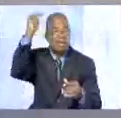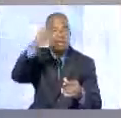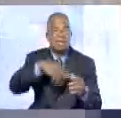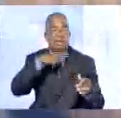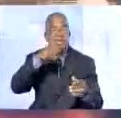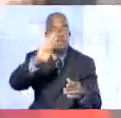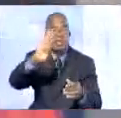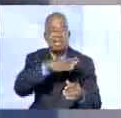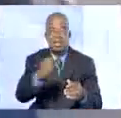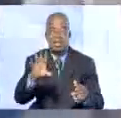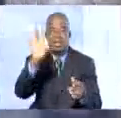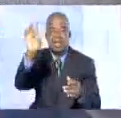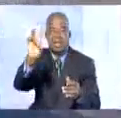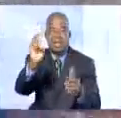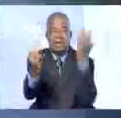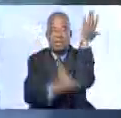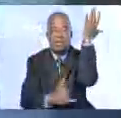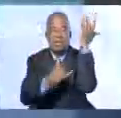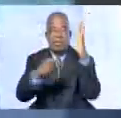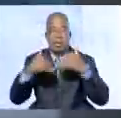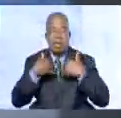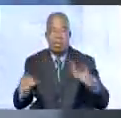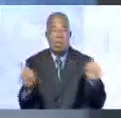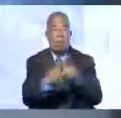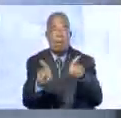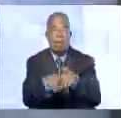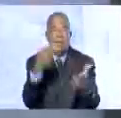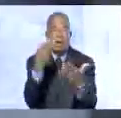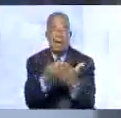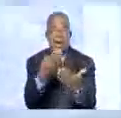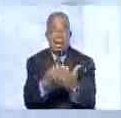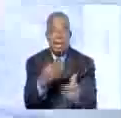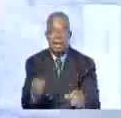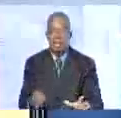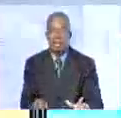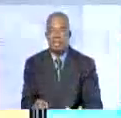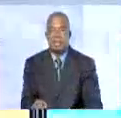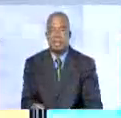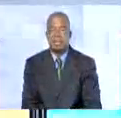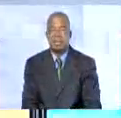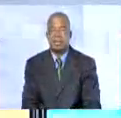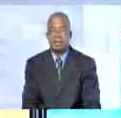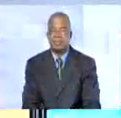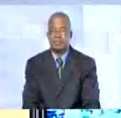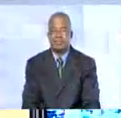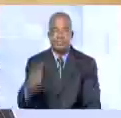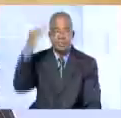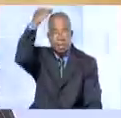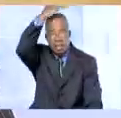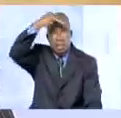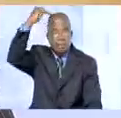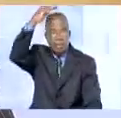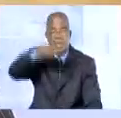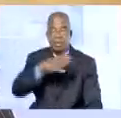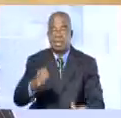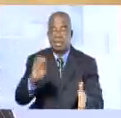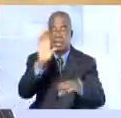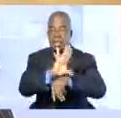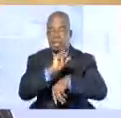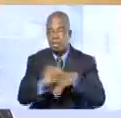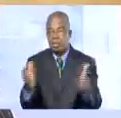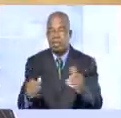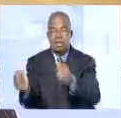Guinée-Bissau. Ces 8 pays ont en commun une monnaie, le franc CFA. Le Maroc et la Côte d'Ivoire ensemble